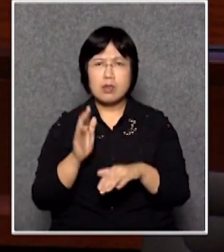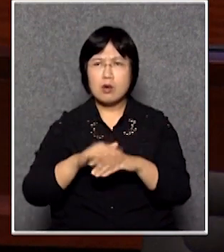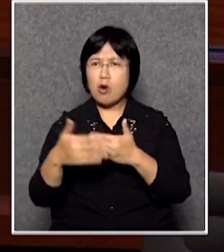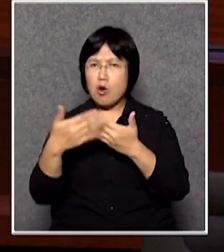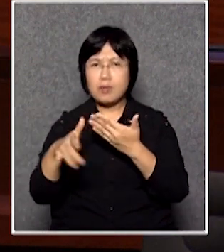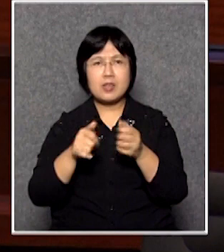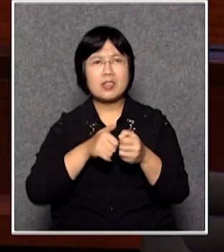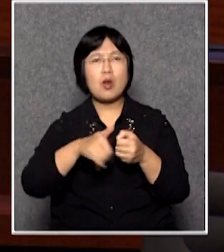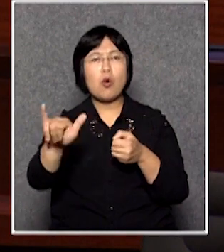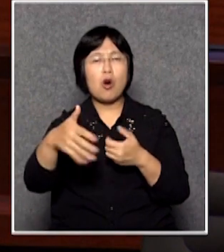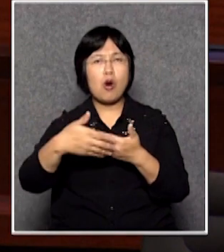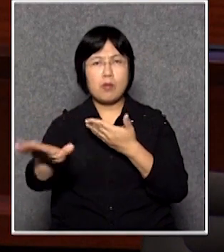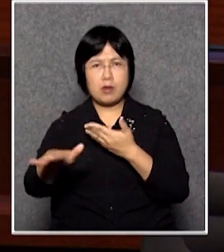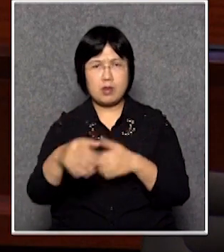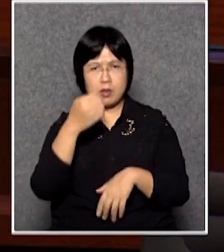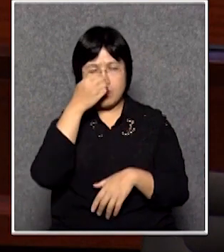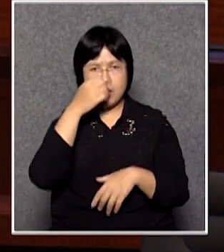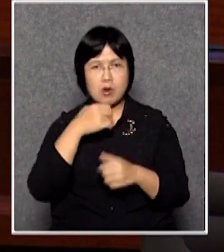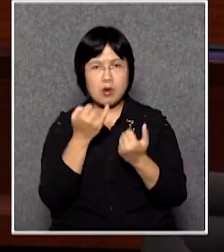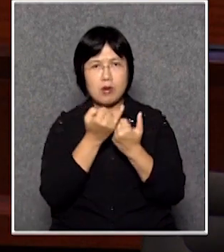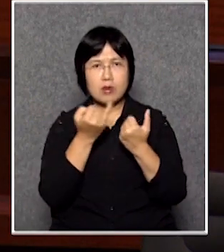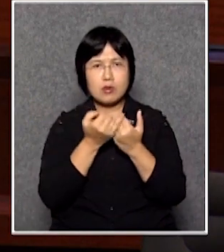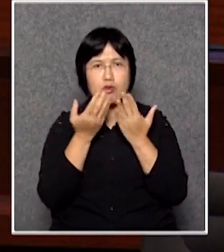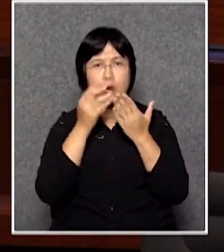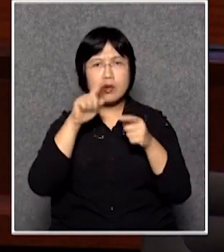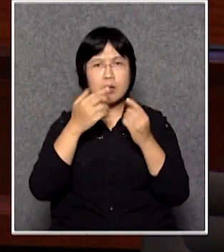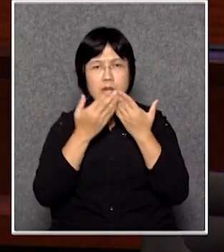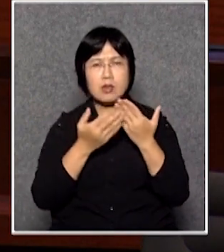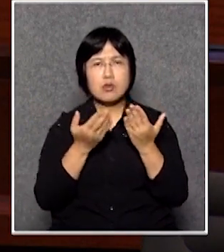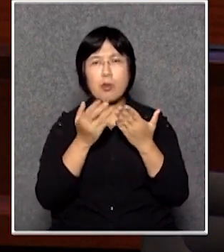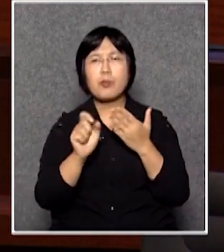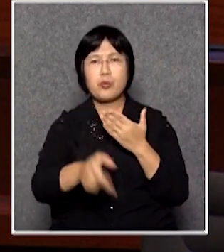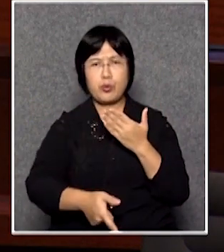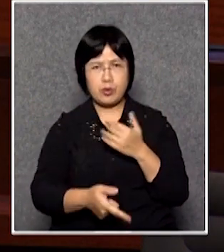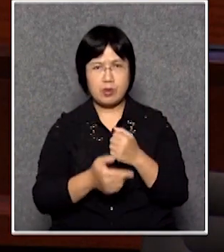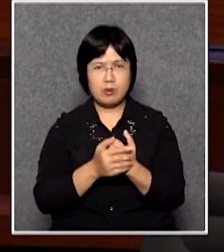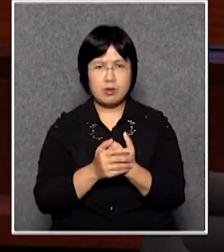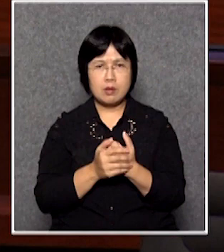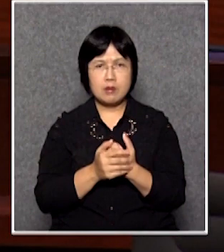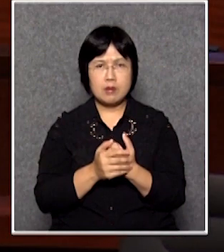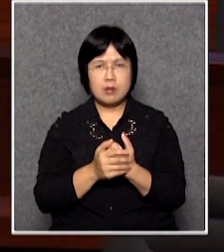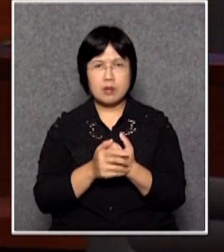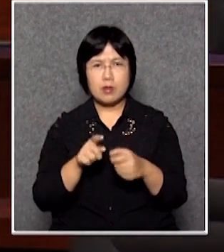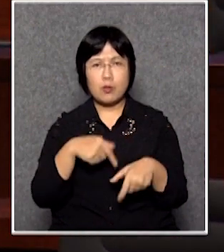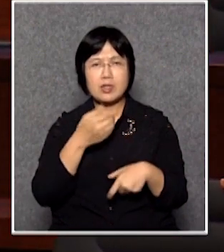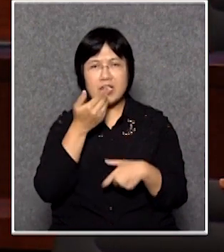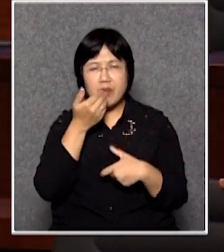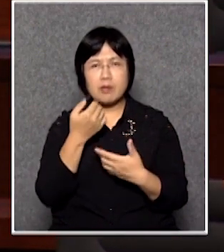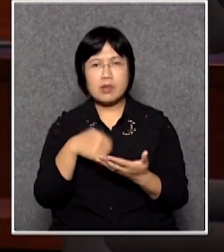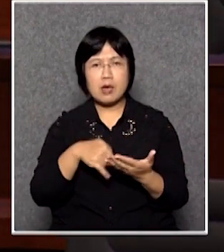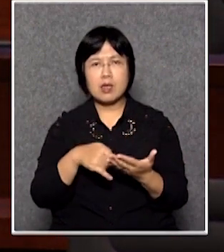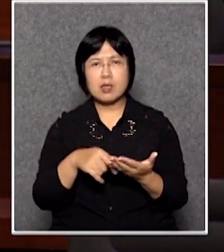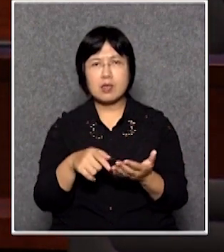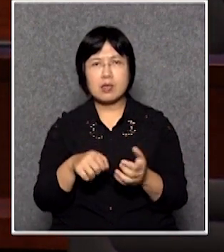啊！仲有香港啲學生讀大學嘅唔會讀呢啲嘅，揾唔到食嘅，呢啲